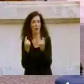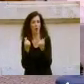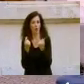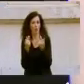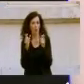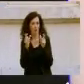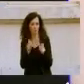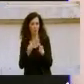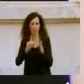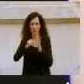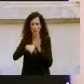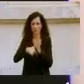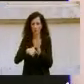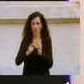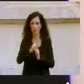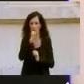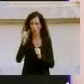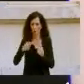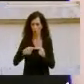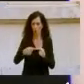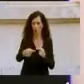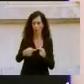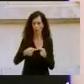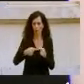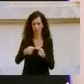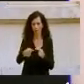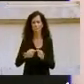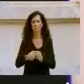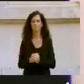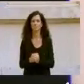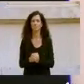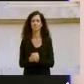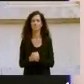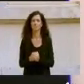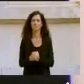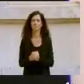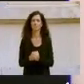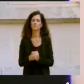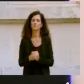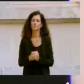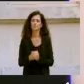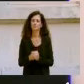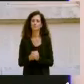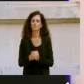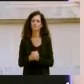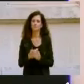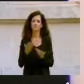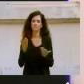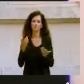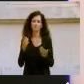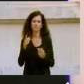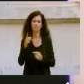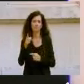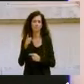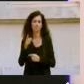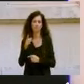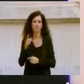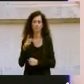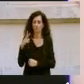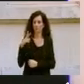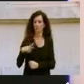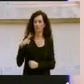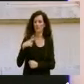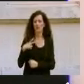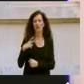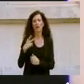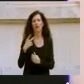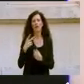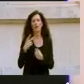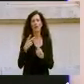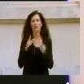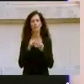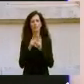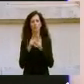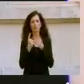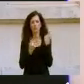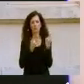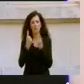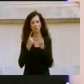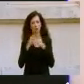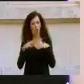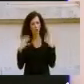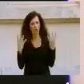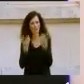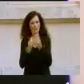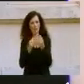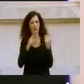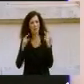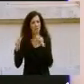giorno lei ha auspicato naturalmente un clima di dialogo le premesse però per questo clima